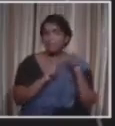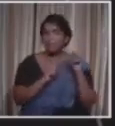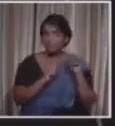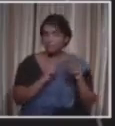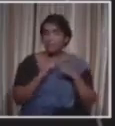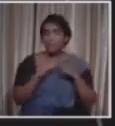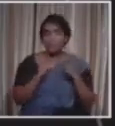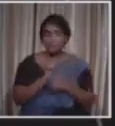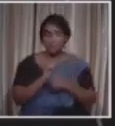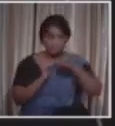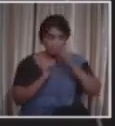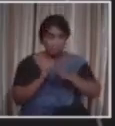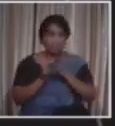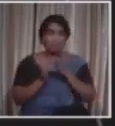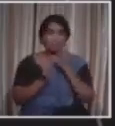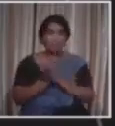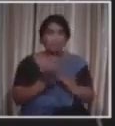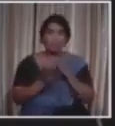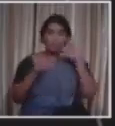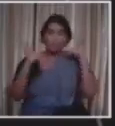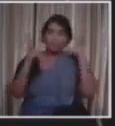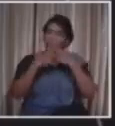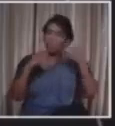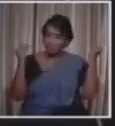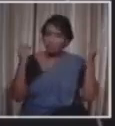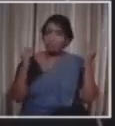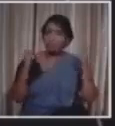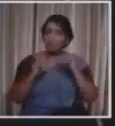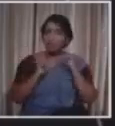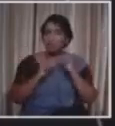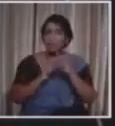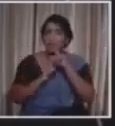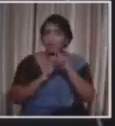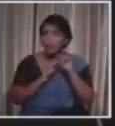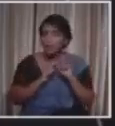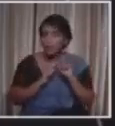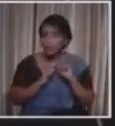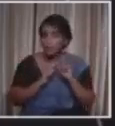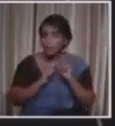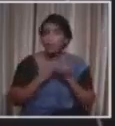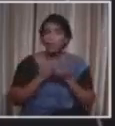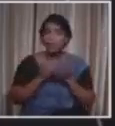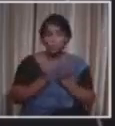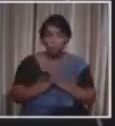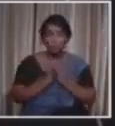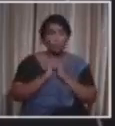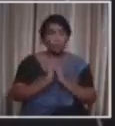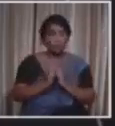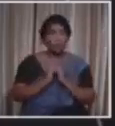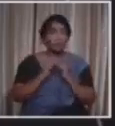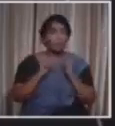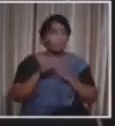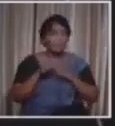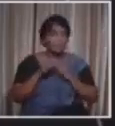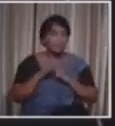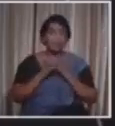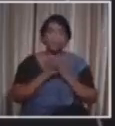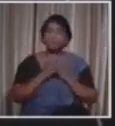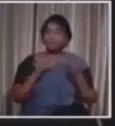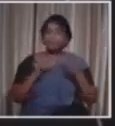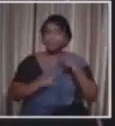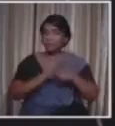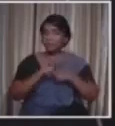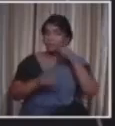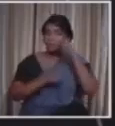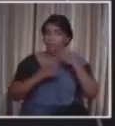पंद सम्मत करो अंदर इंड वे किला मुखदे की तमंगे तीन वृत्ति प्रश्न बेरगंड लटे